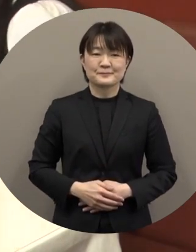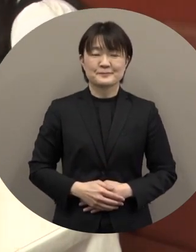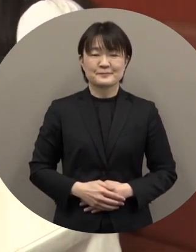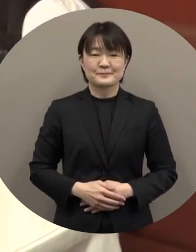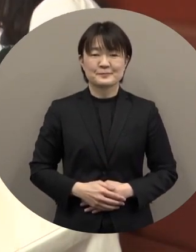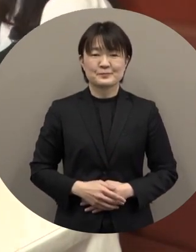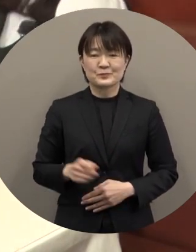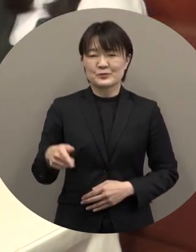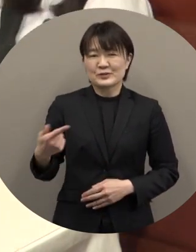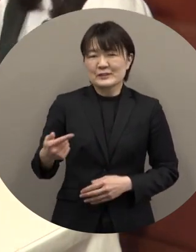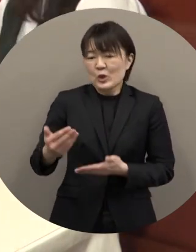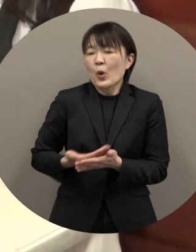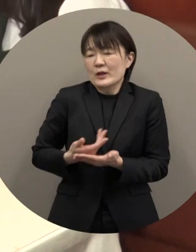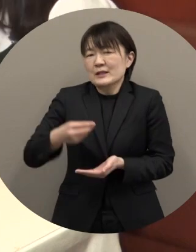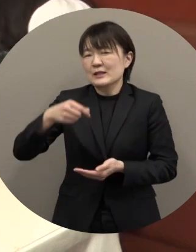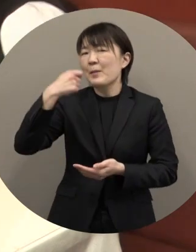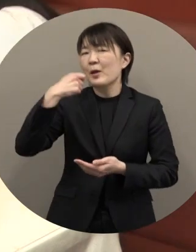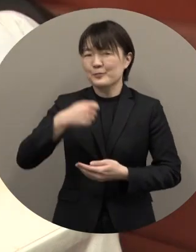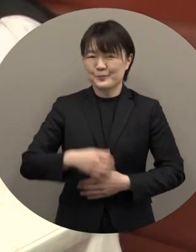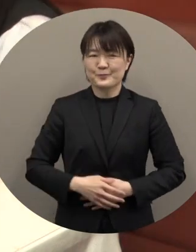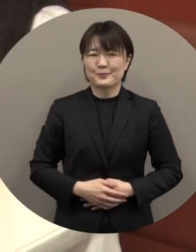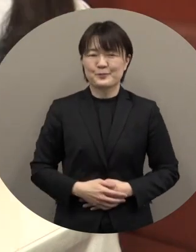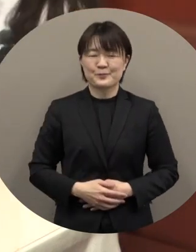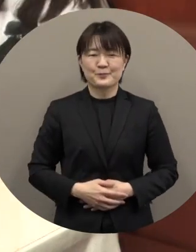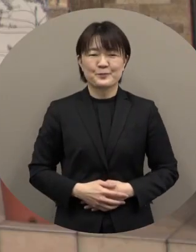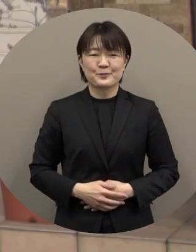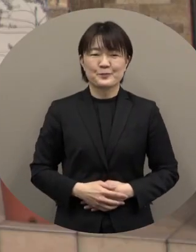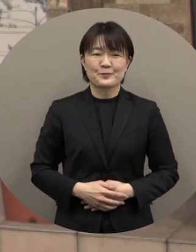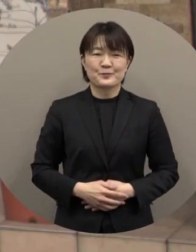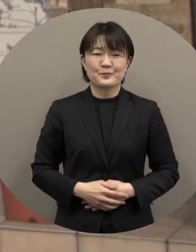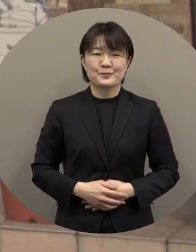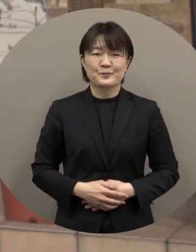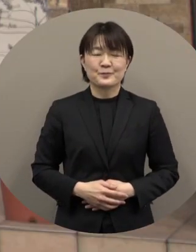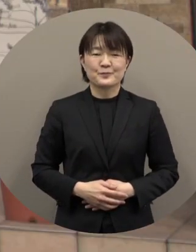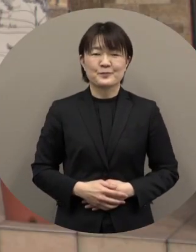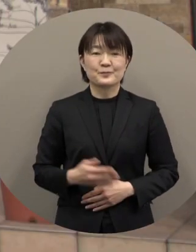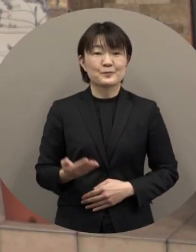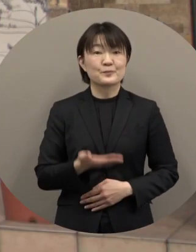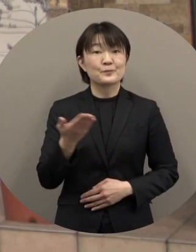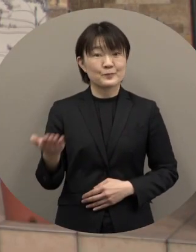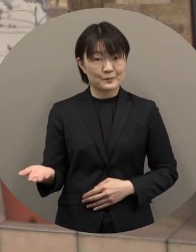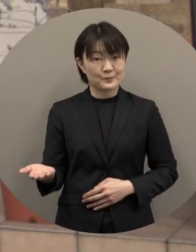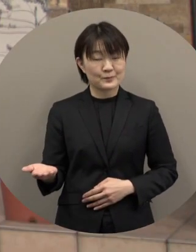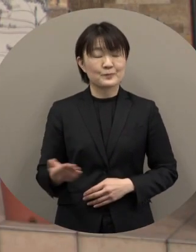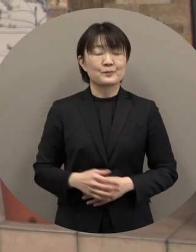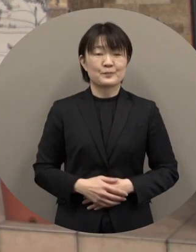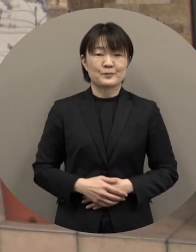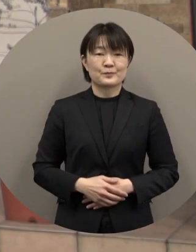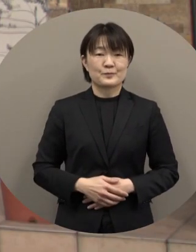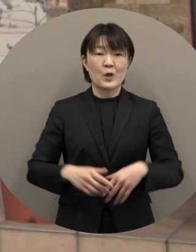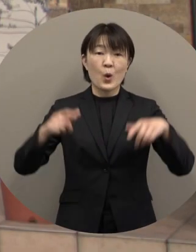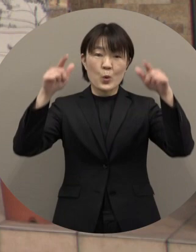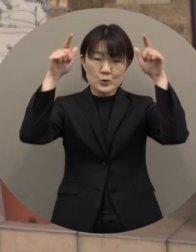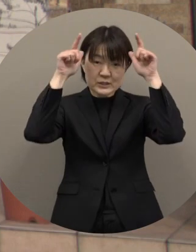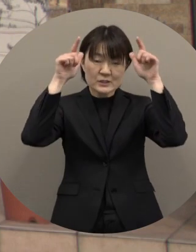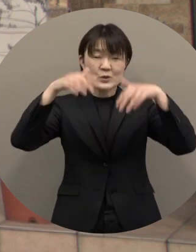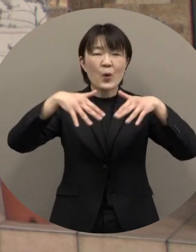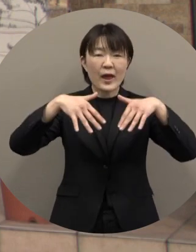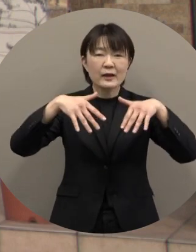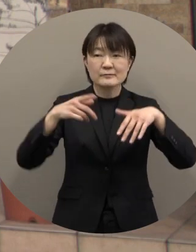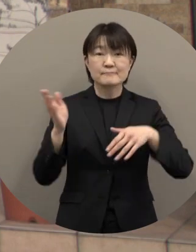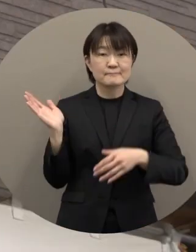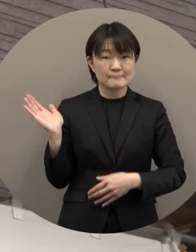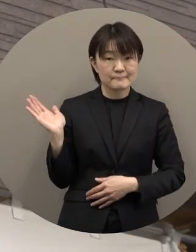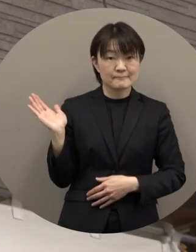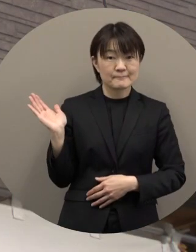までした。続き食べよう、 はい、 いただきましょう、いただきたいと思います。 続いて向かったのは牛ののれんが目印のチ